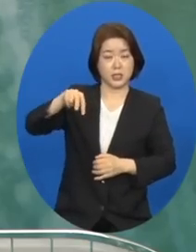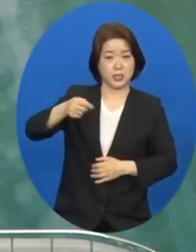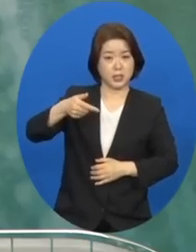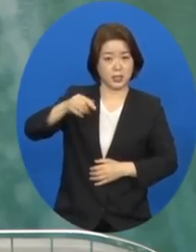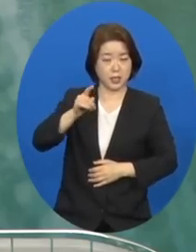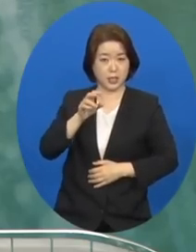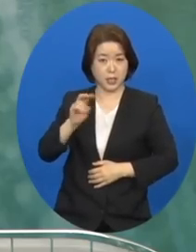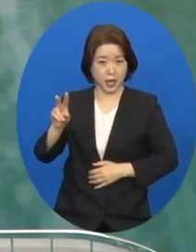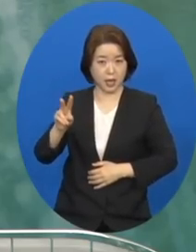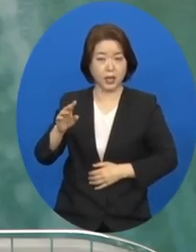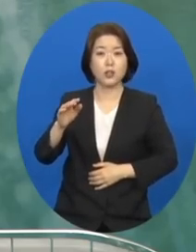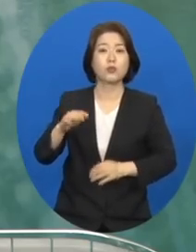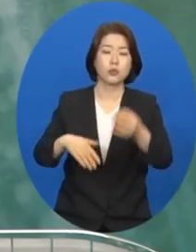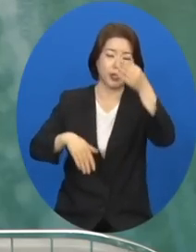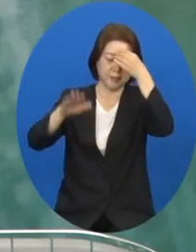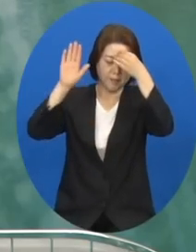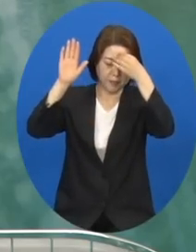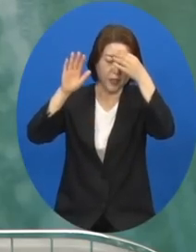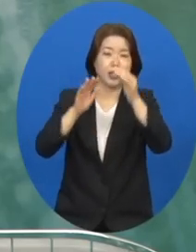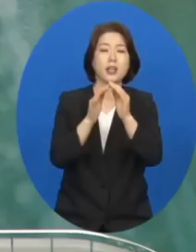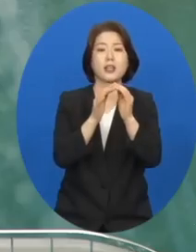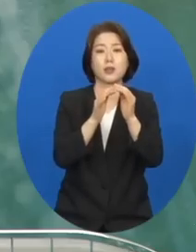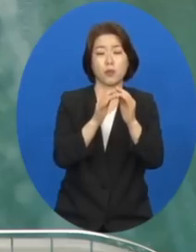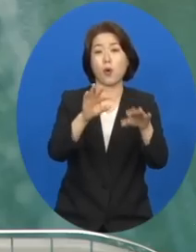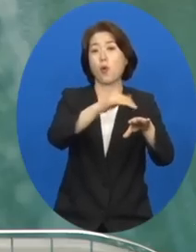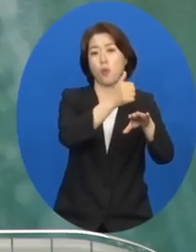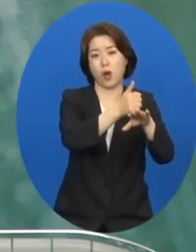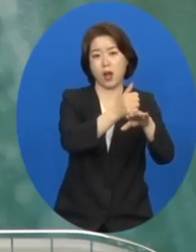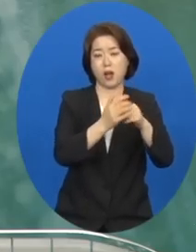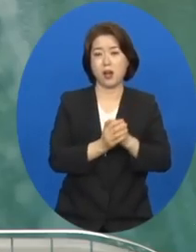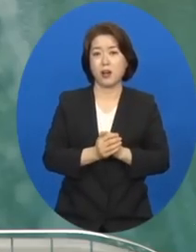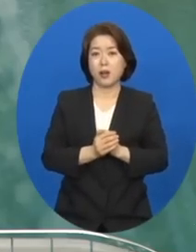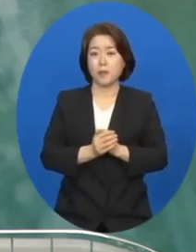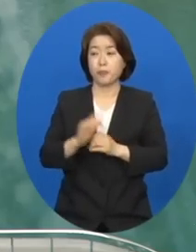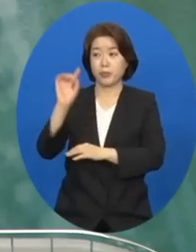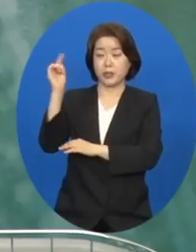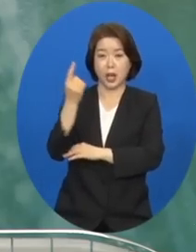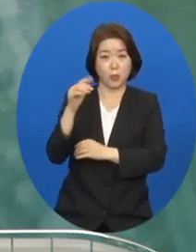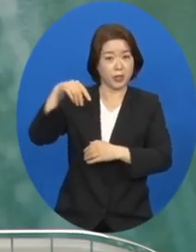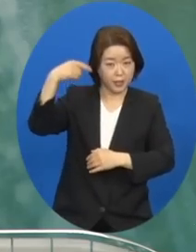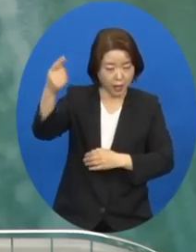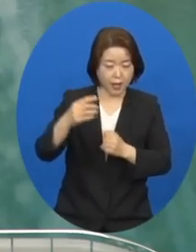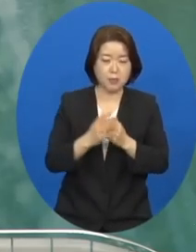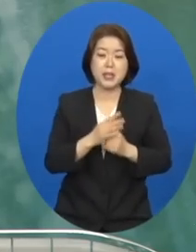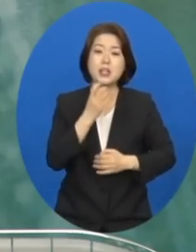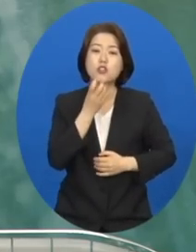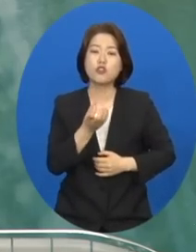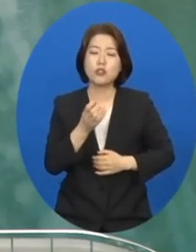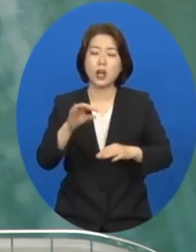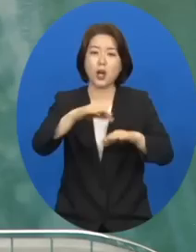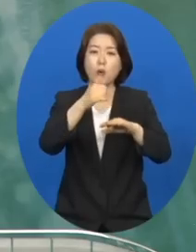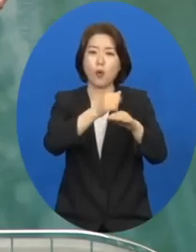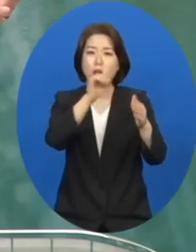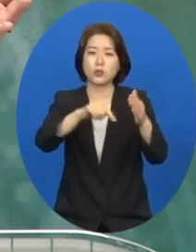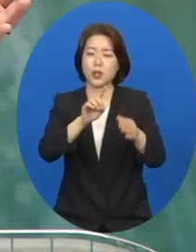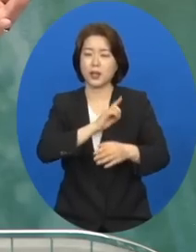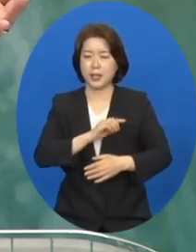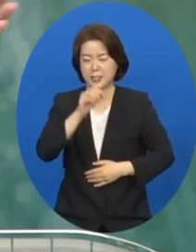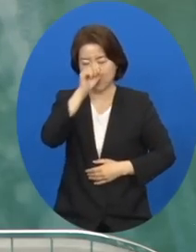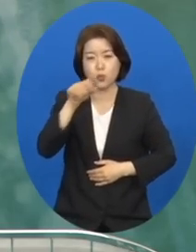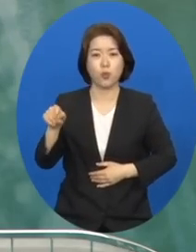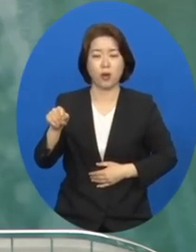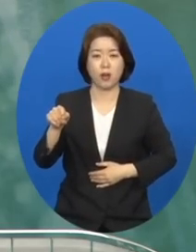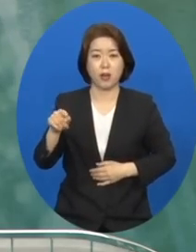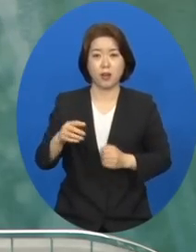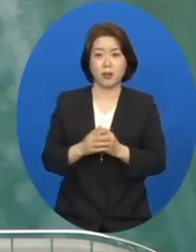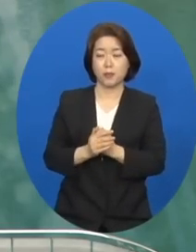씻을 거야 는 이 다윗을 제외하고 가장 유다에서 선한 왕이었습니다 4 그가 왕위에 올랐을 때 유다의 상황이 어땠는가